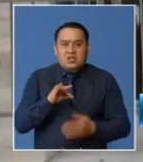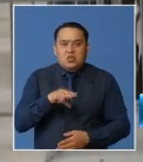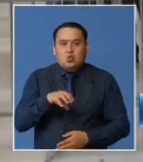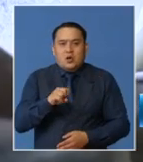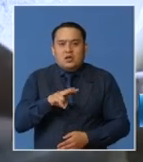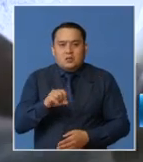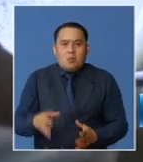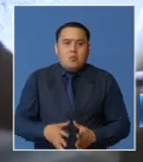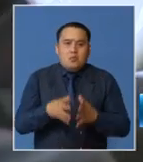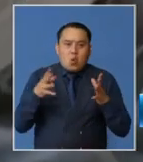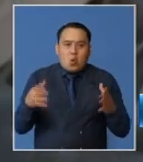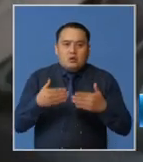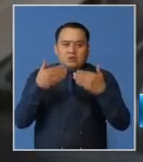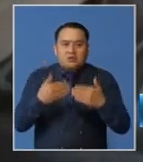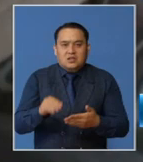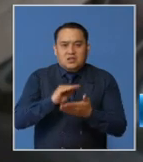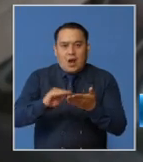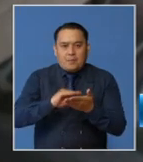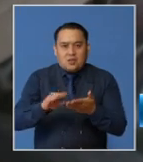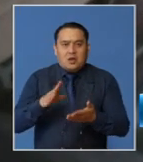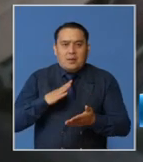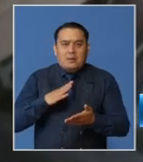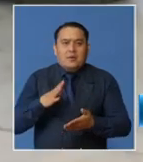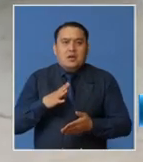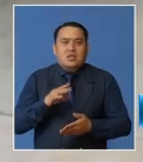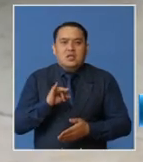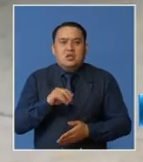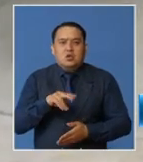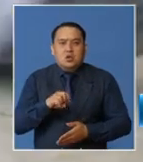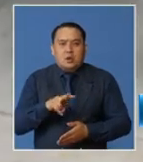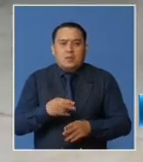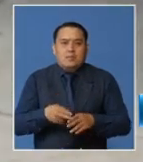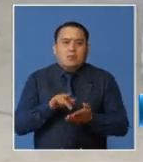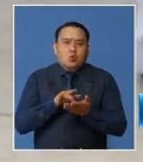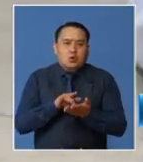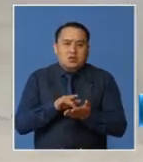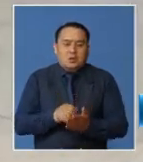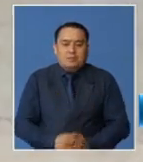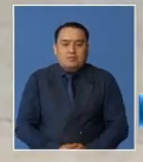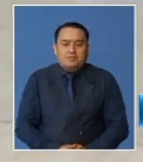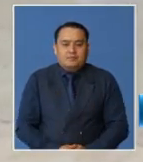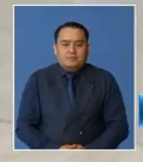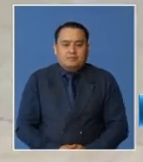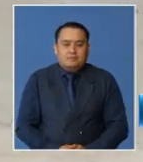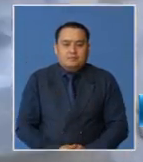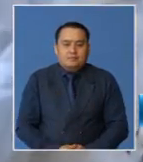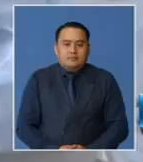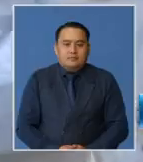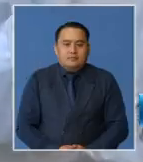но большинство заложено в стену записок, как выяснилось, принадлежат не иудеям, а приезжим туристам.